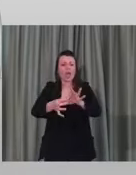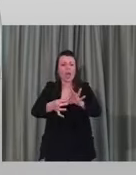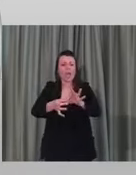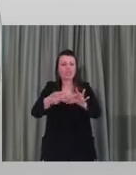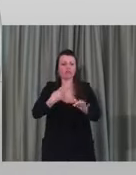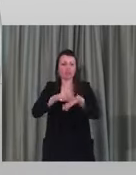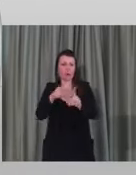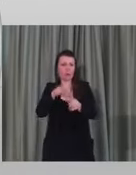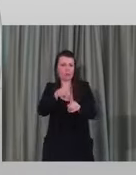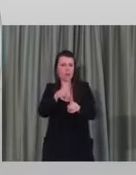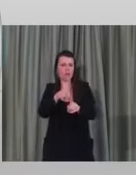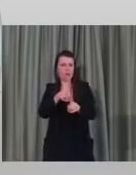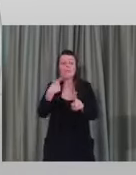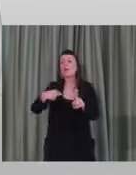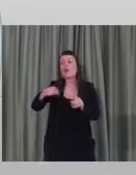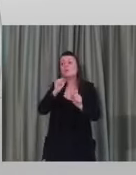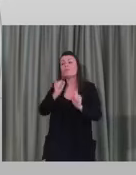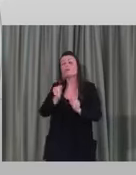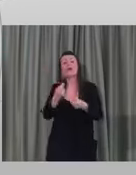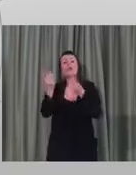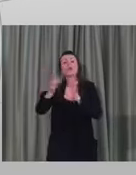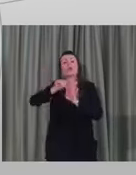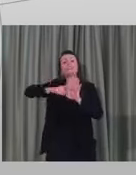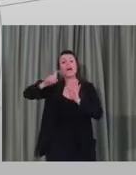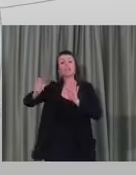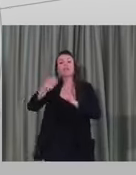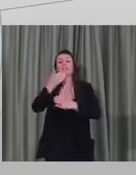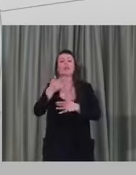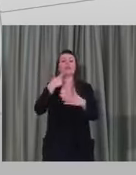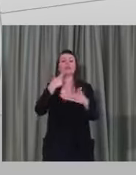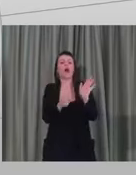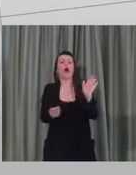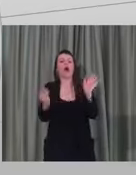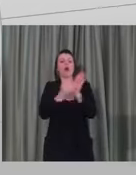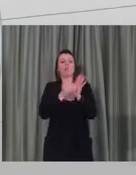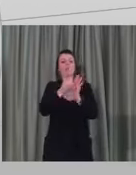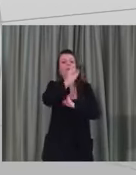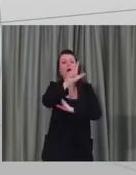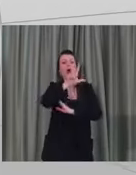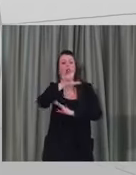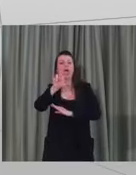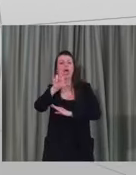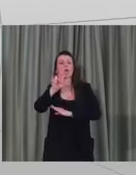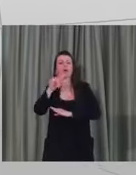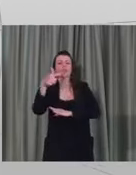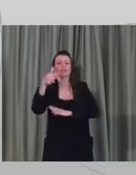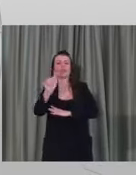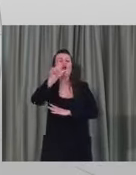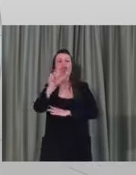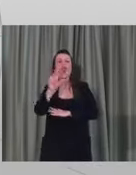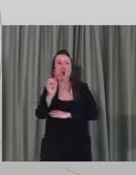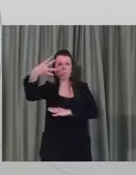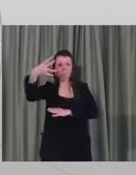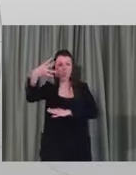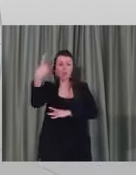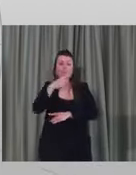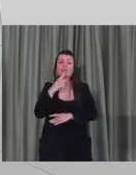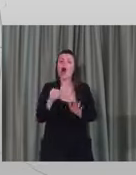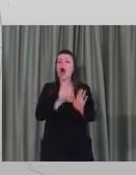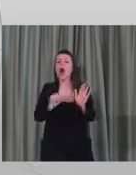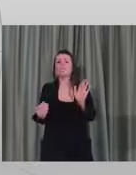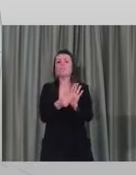non costa niente lo possiamo fare nel giorno di pasqua lo possiamo fare oggi ricordo che chi non l'ha ancora scaricata da